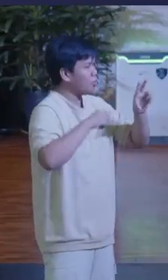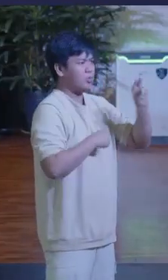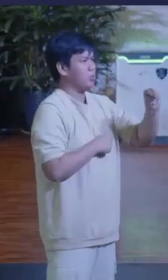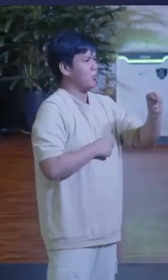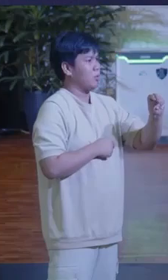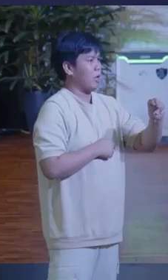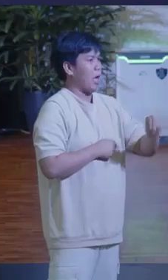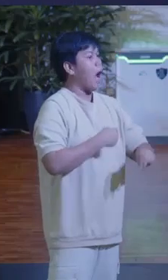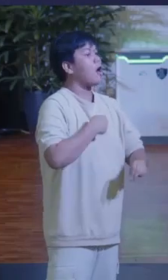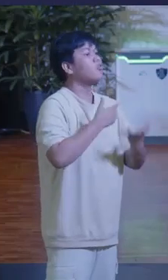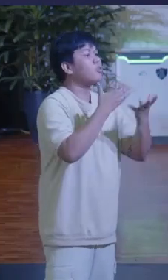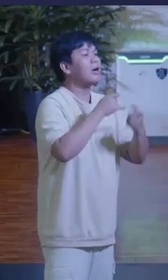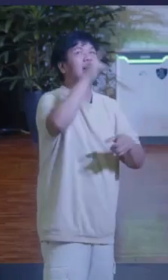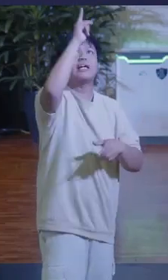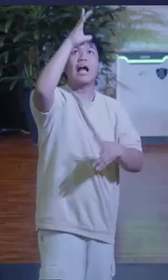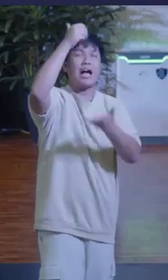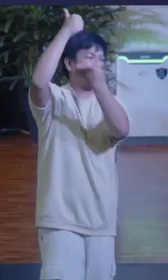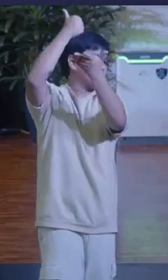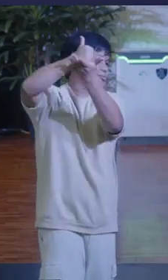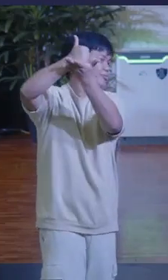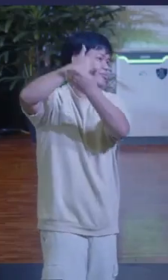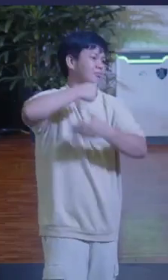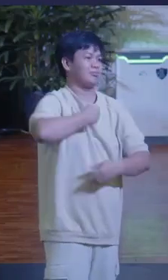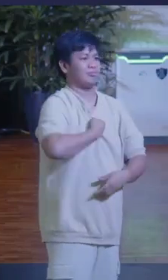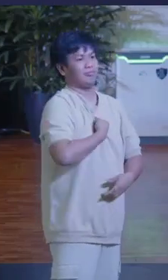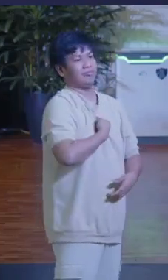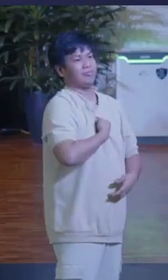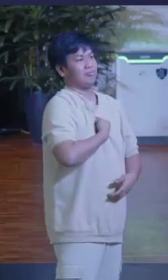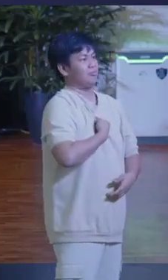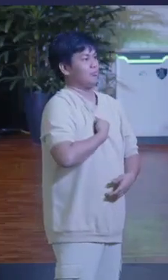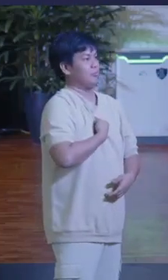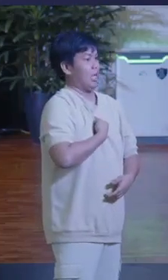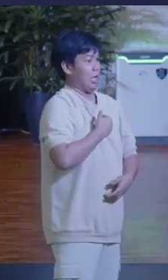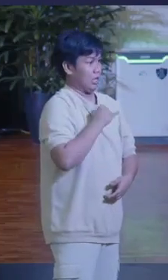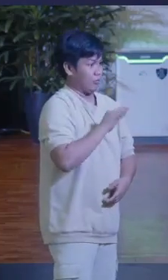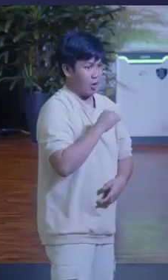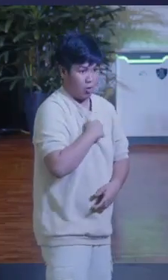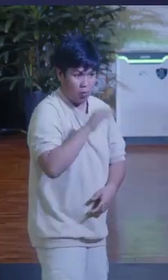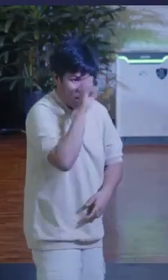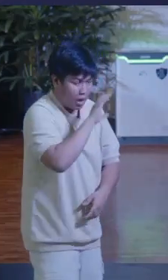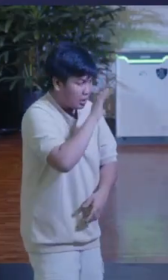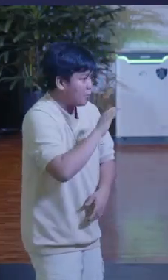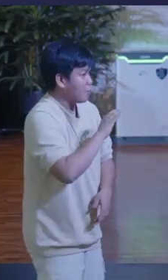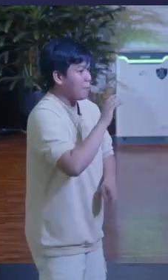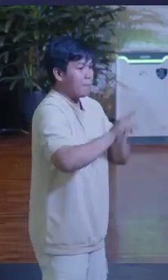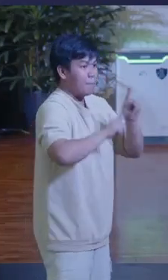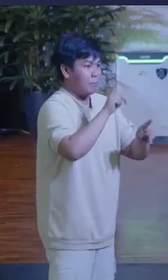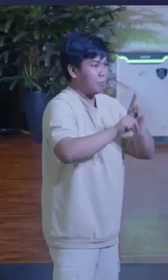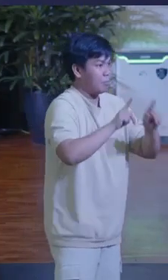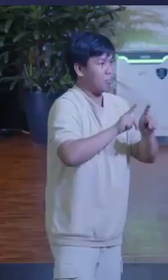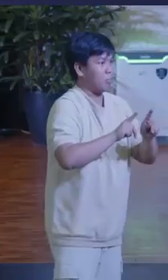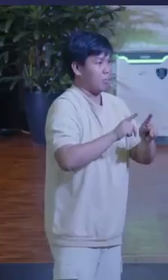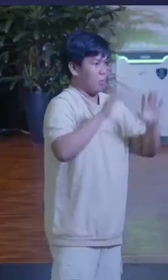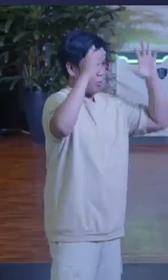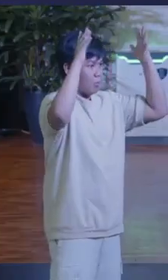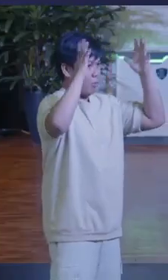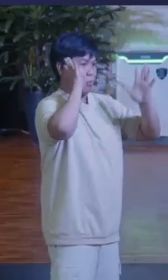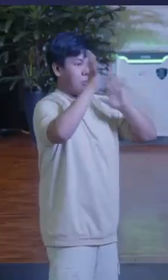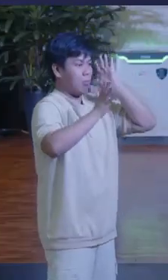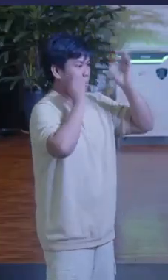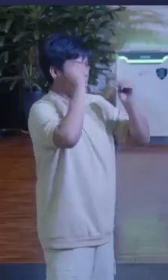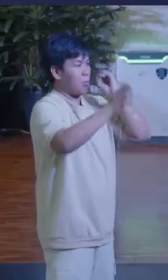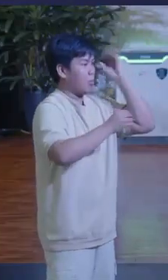God at hindi ng tao lang. If I were still trying to please man, sabi niya, I would not be a servant of